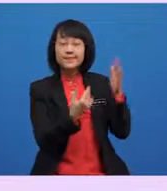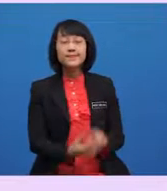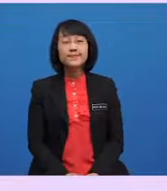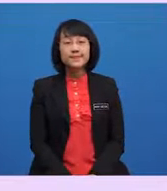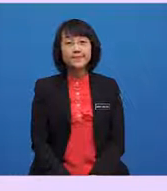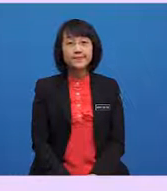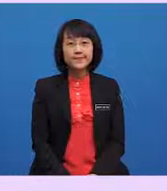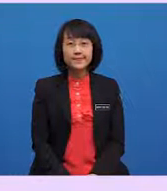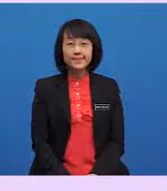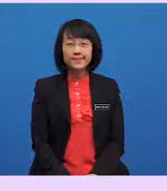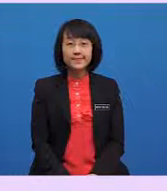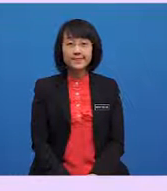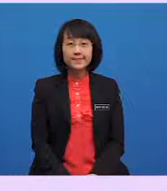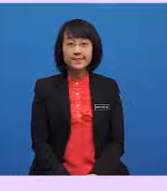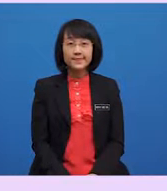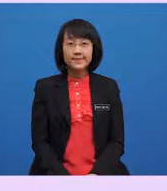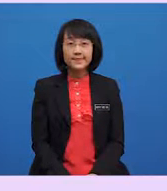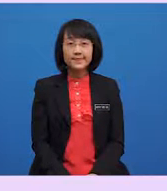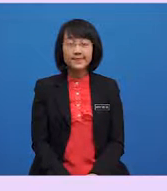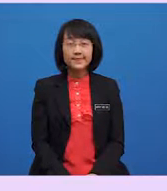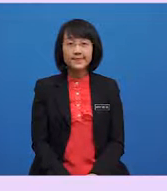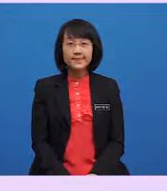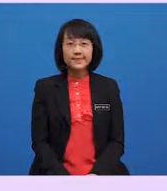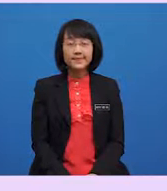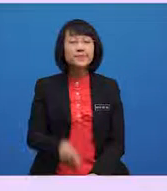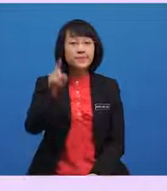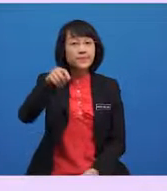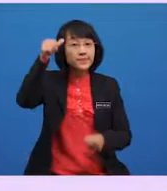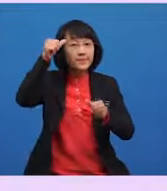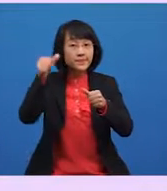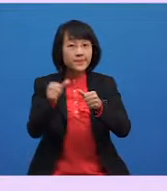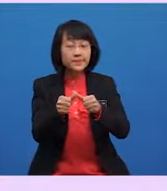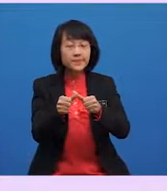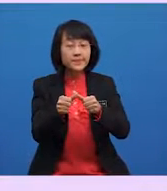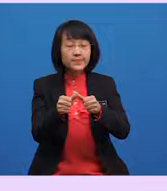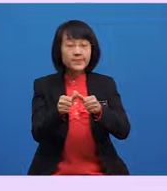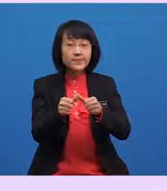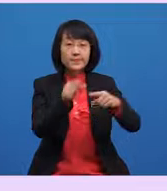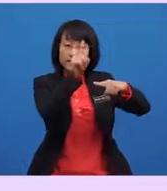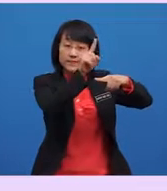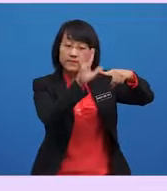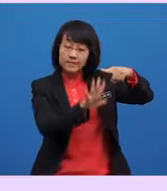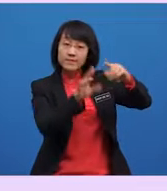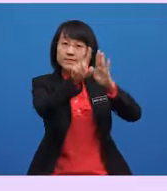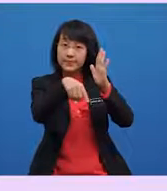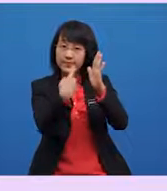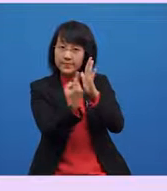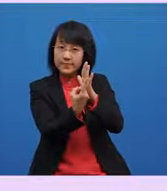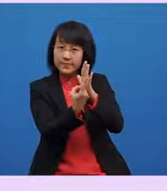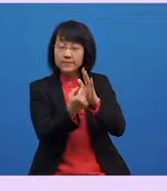1/5 jam. Jadi, kamu perlu ingat semula bahawa